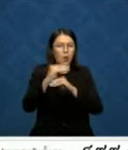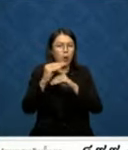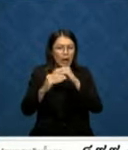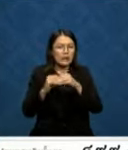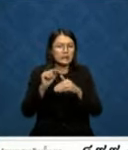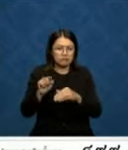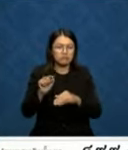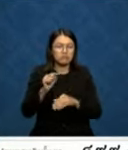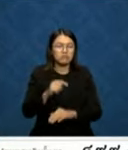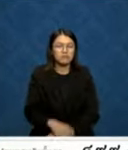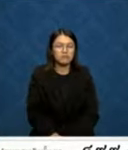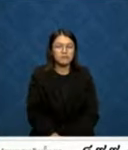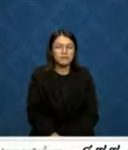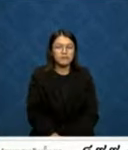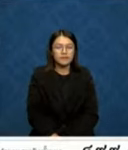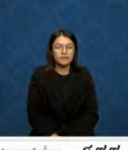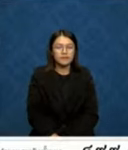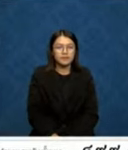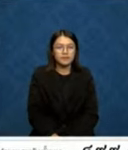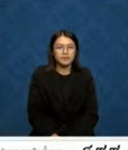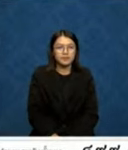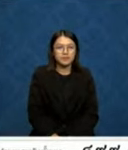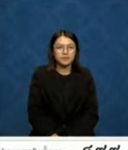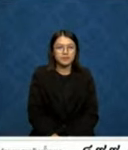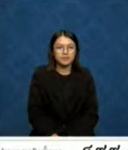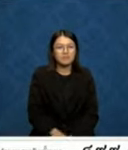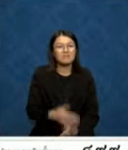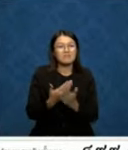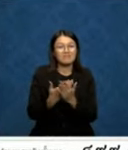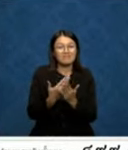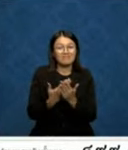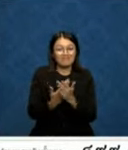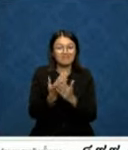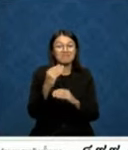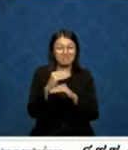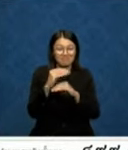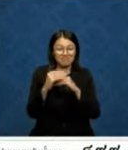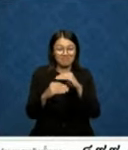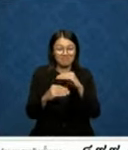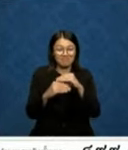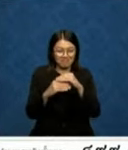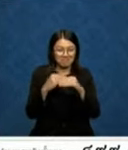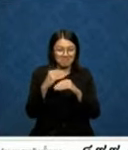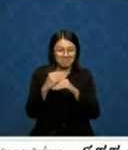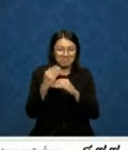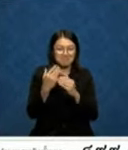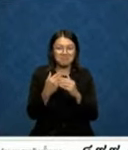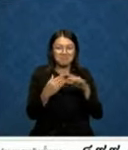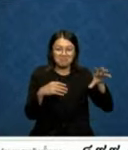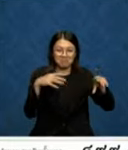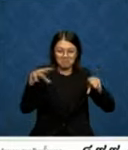ไว้สำหรับที่มาของเงินที่จะใช้ในโครงการดิจิตอลวอลเล็ตมาจาก3แหล่ง